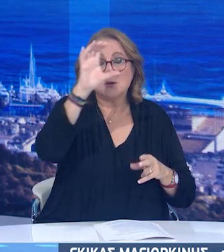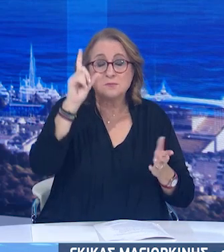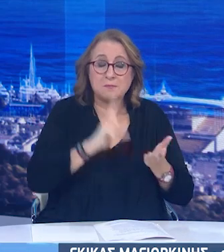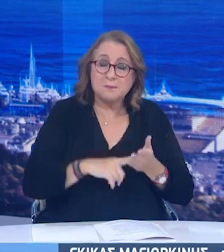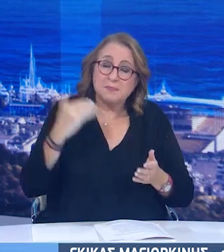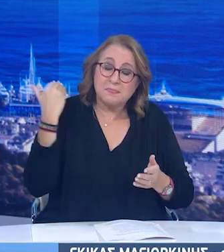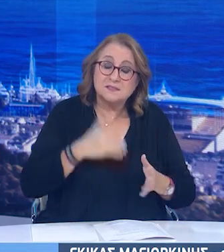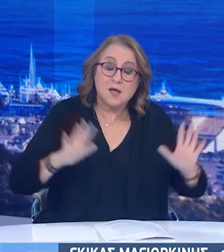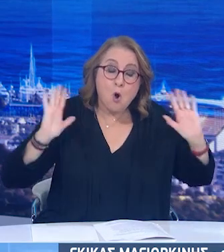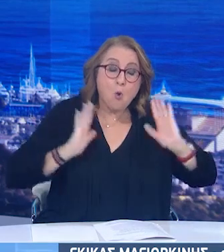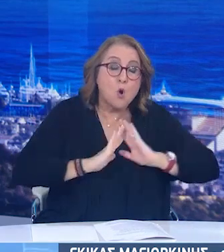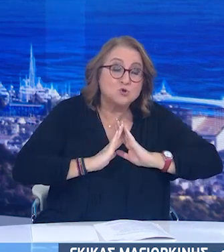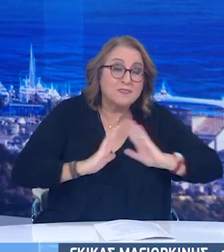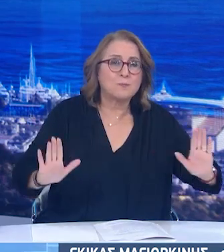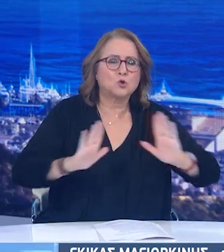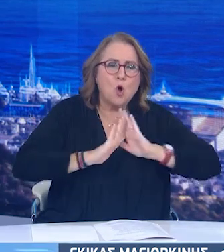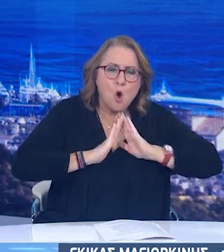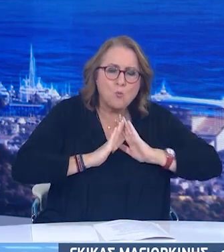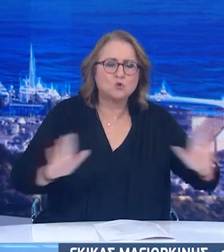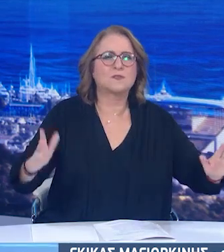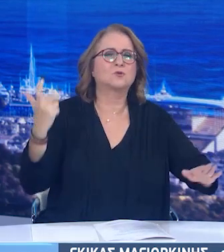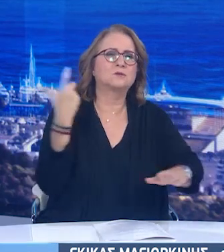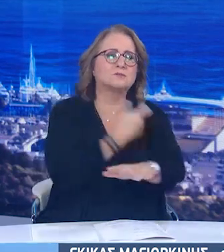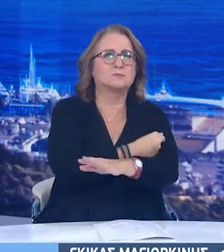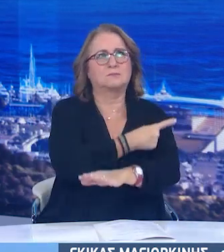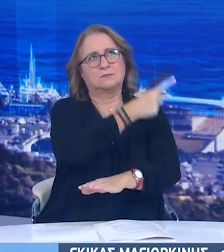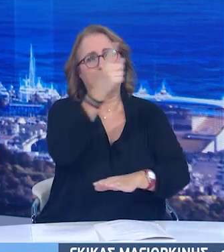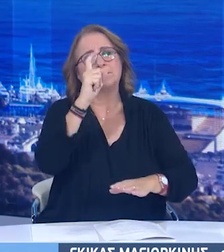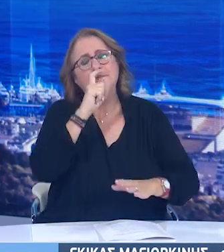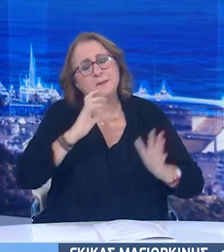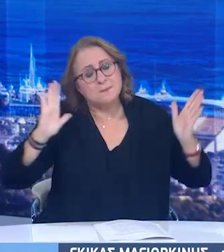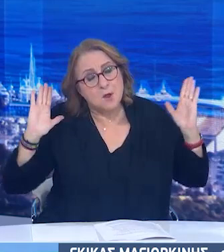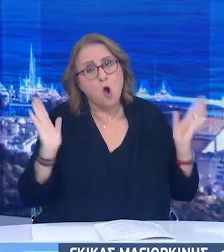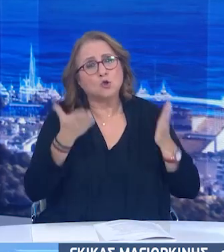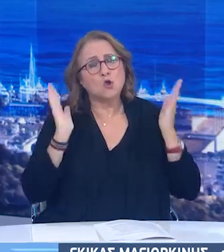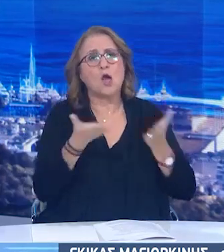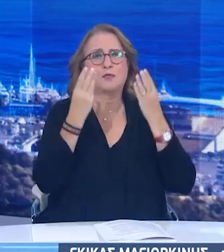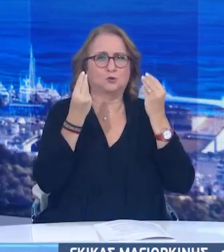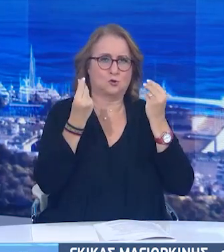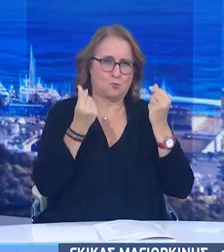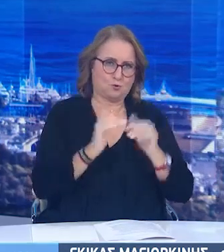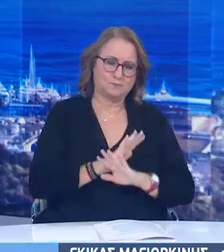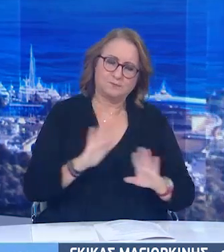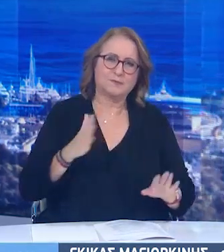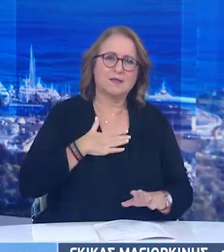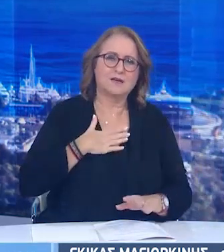με κάθε τρόπο να αυξηθεί ο εμβολιασμός το δυνατόν συντομότερο. Σας ευχαριστώ πολύ και θα είμαι διαθέσιμο στο τέλος για ερωτήσεις. Ευχαριστούμε